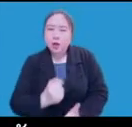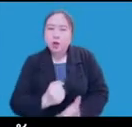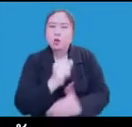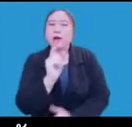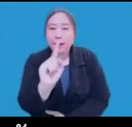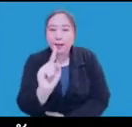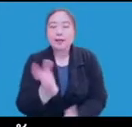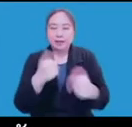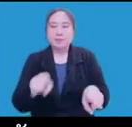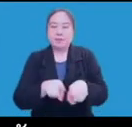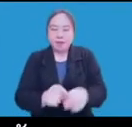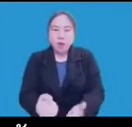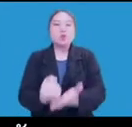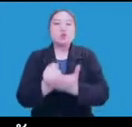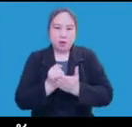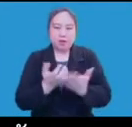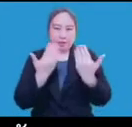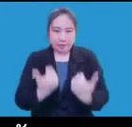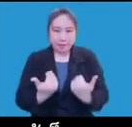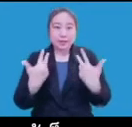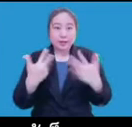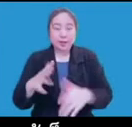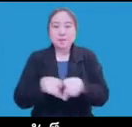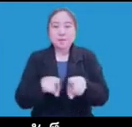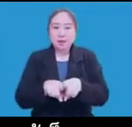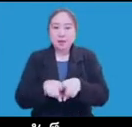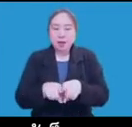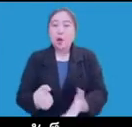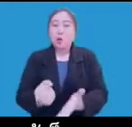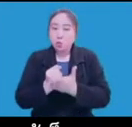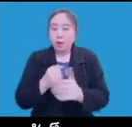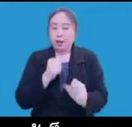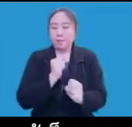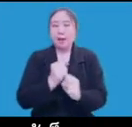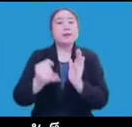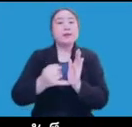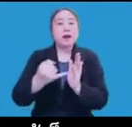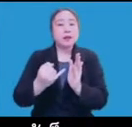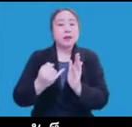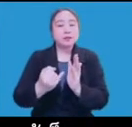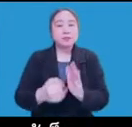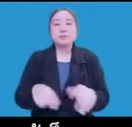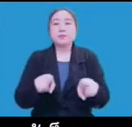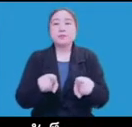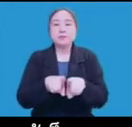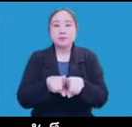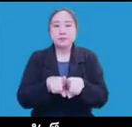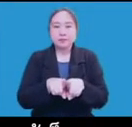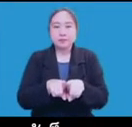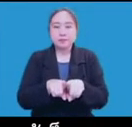เนี่ยก็เป็นเครื่องมือในการชี้เป้าแล้วก็นอกจากนั้นเนี่ยก็เป็นเครื่องมือที่เกื้อกูลการทำงานก็คือสามารถที่จะน